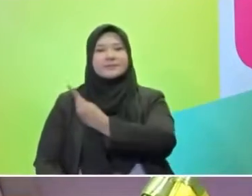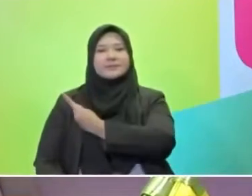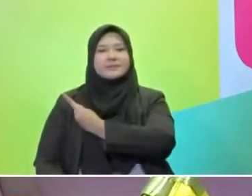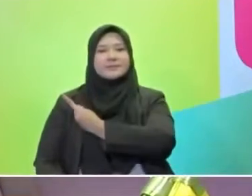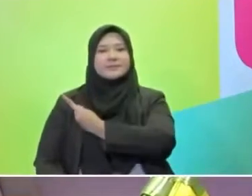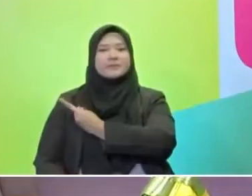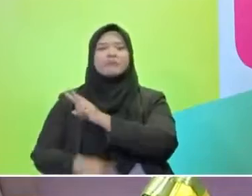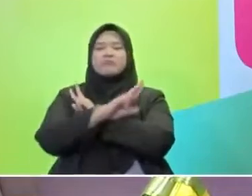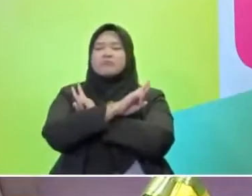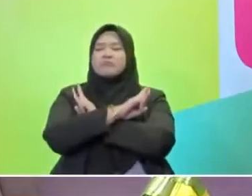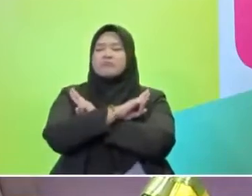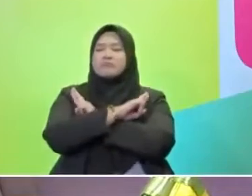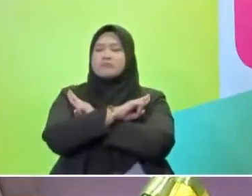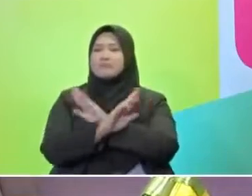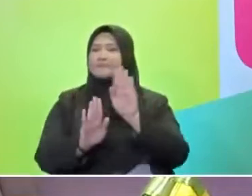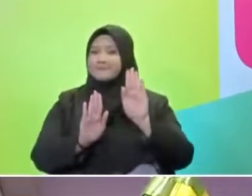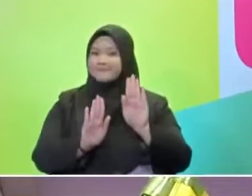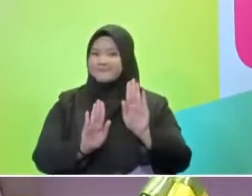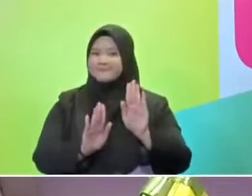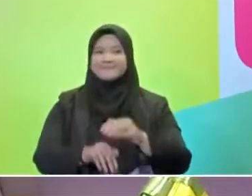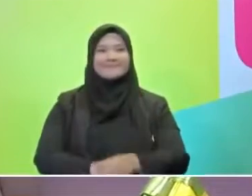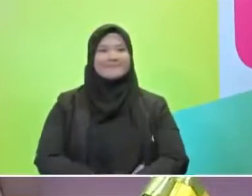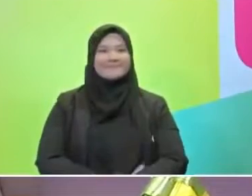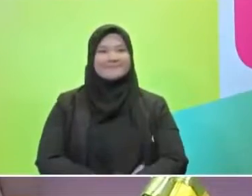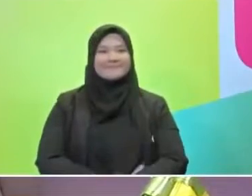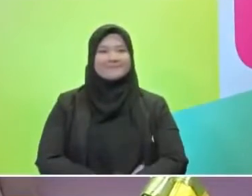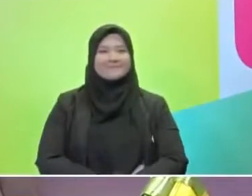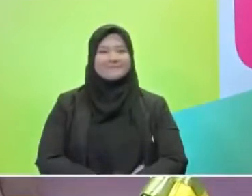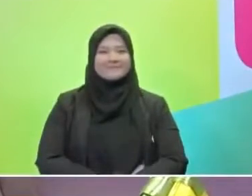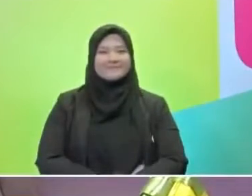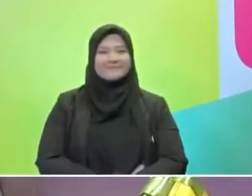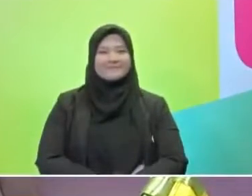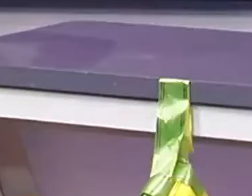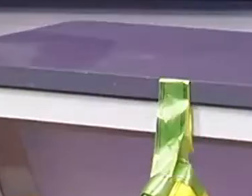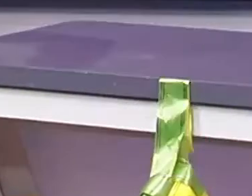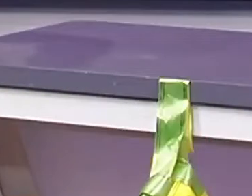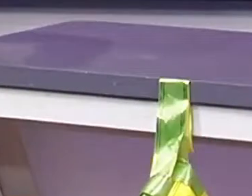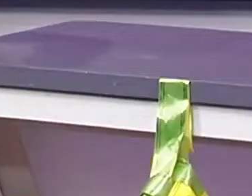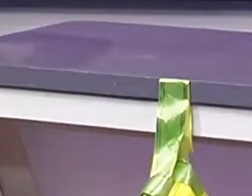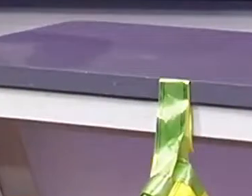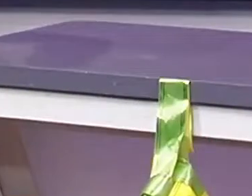jangan ke mana-mana. Kembali selepas ini ke Didik TV KPM.